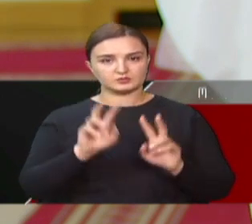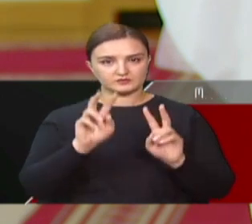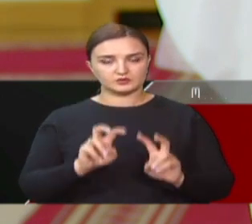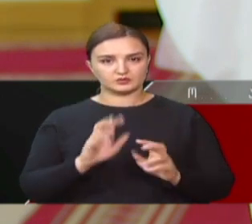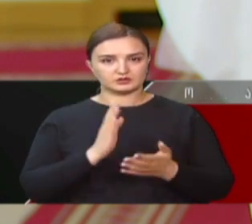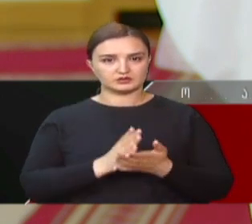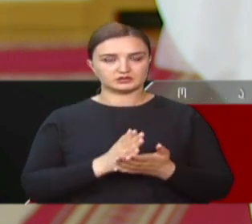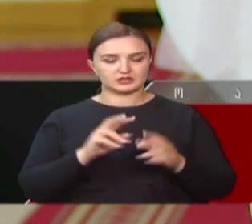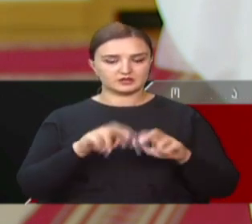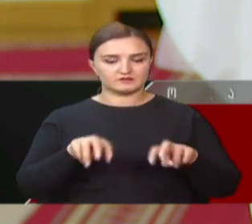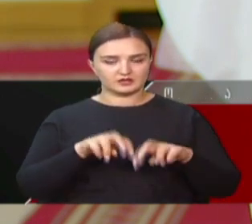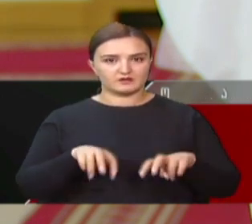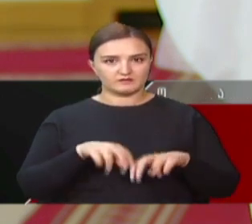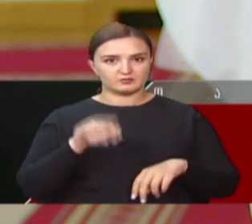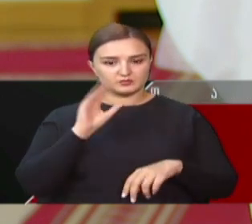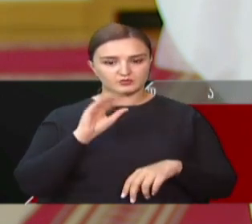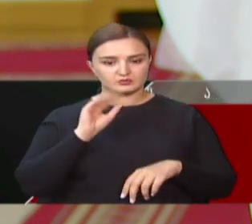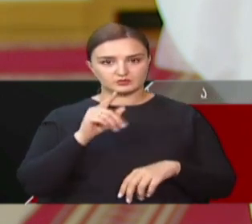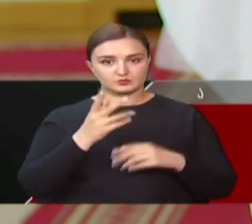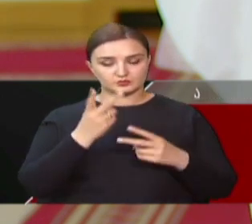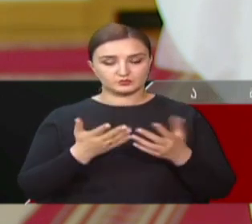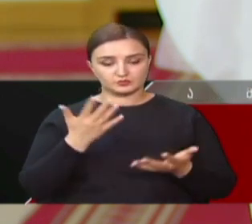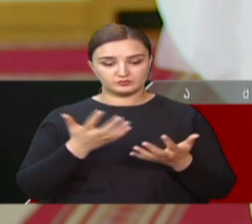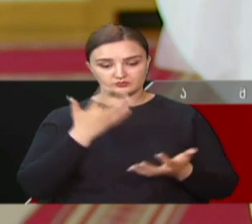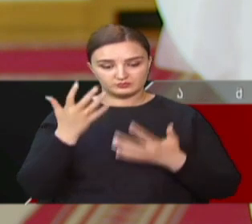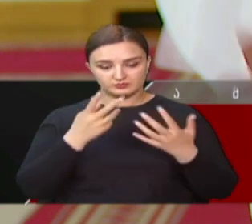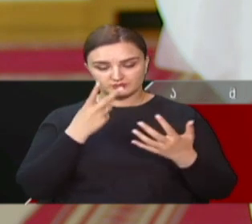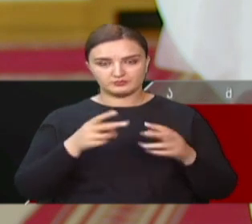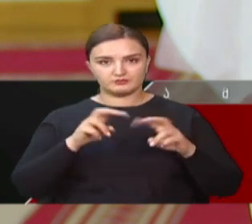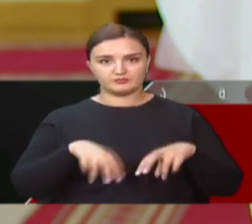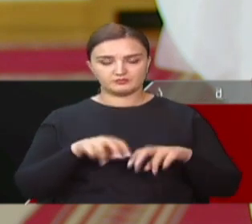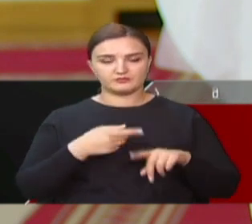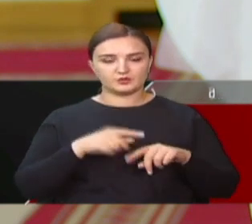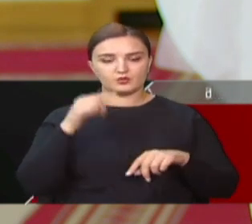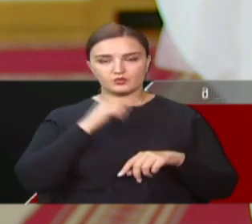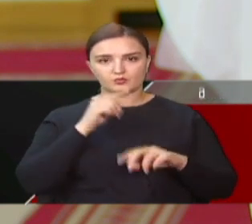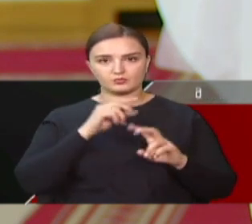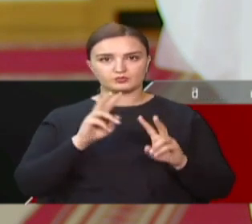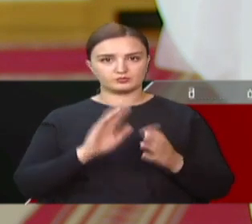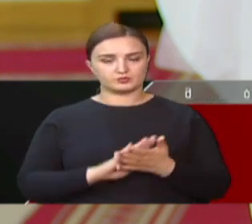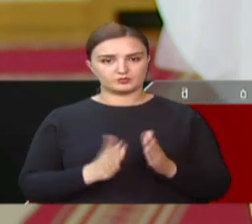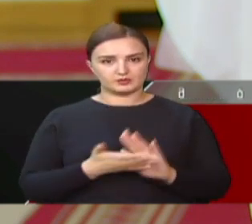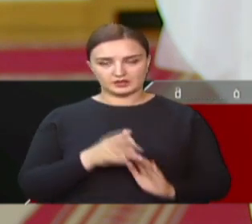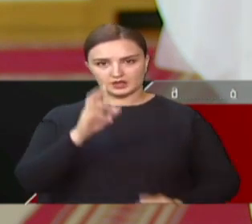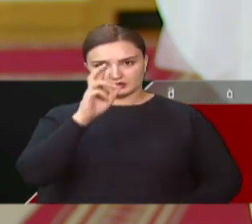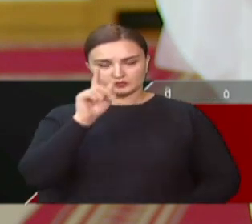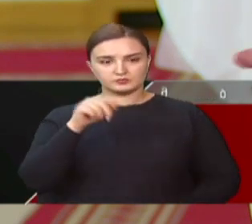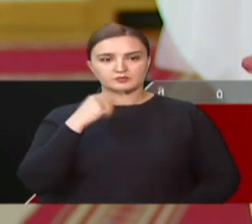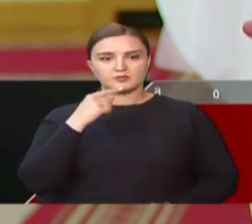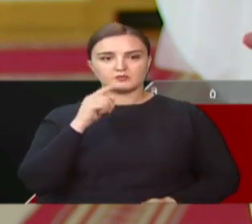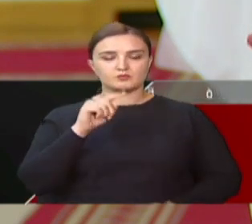კონტექსტი არის აი კვლევები, როდესაც ამოიღებთ კვლევებს, აი წერია, ეს არის ეკონომიკური მდგომარეობა. მიუხედავთ იმისა, რომ ხელისუფლება ამბობს,